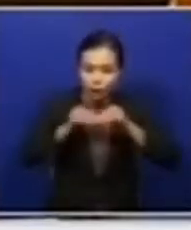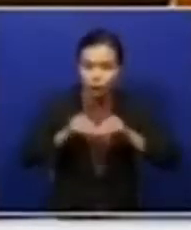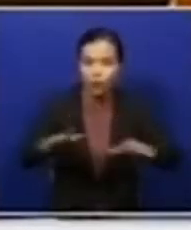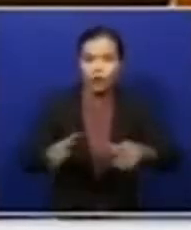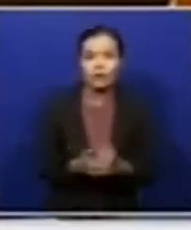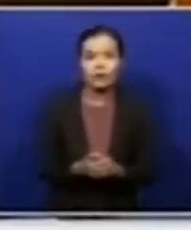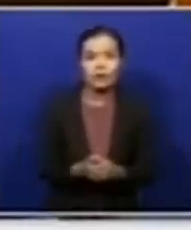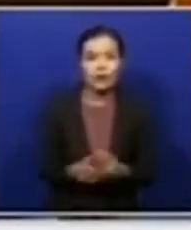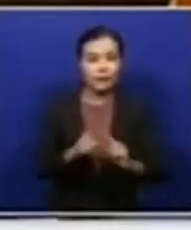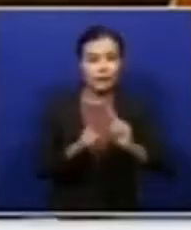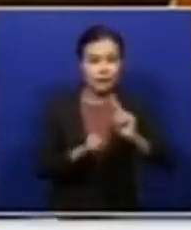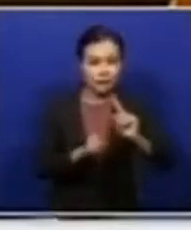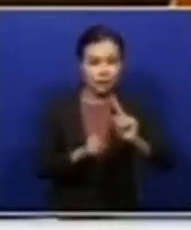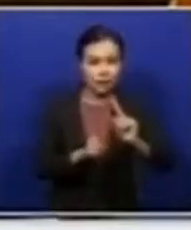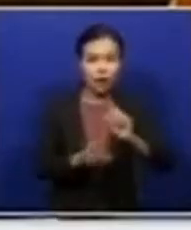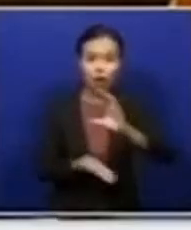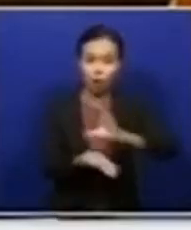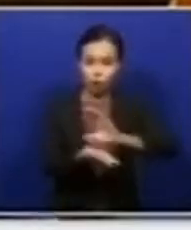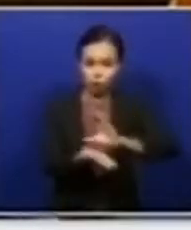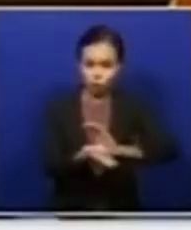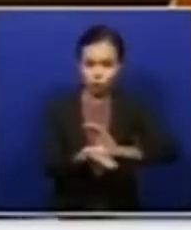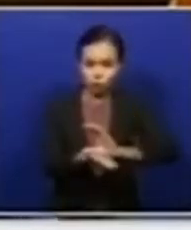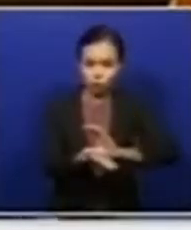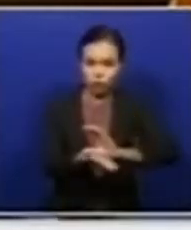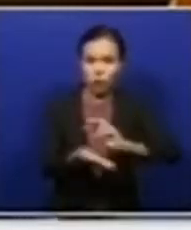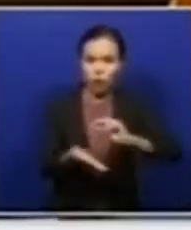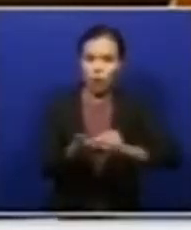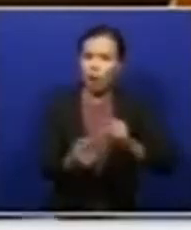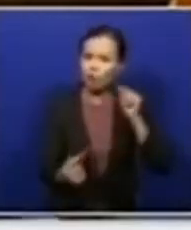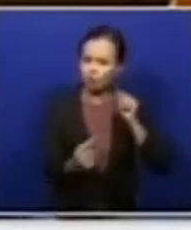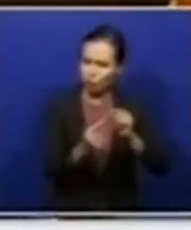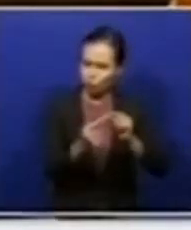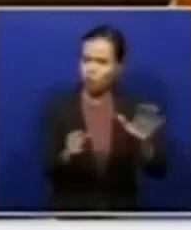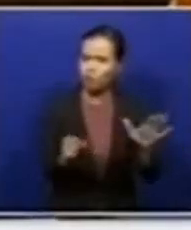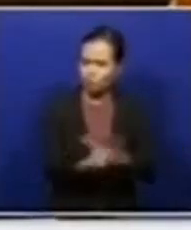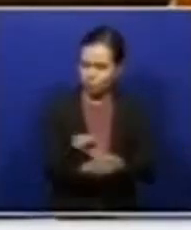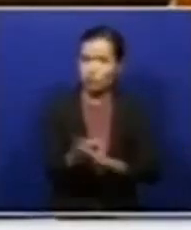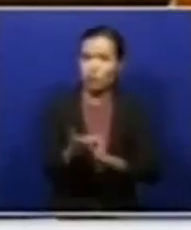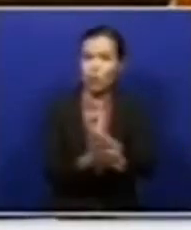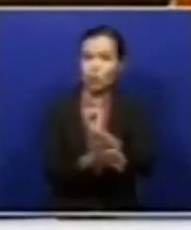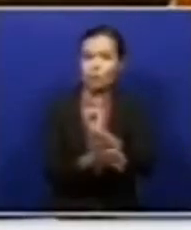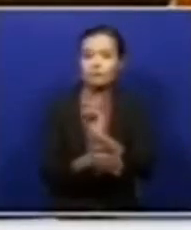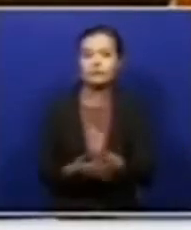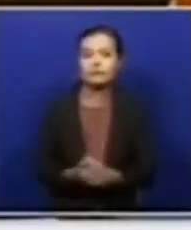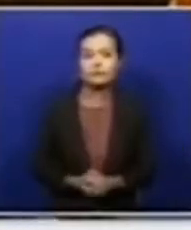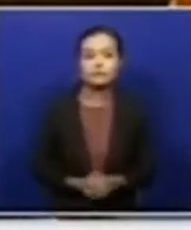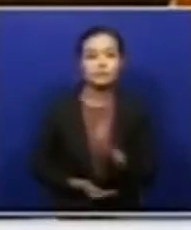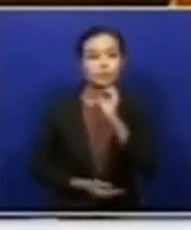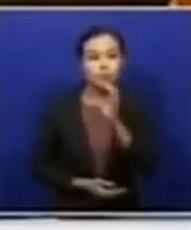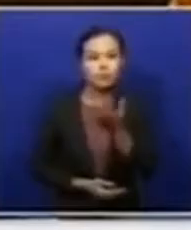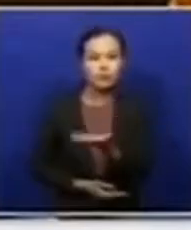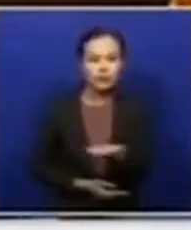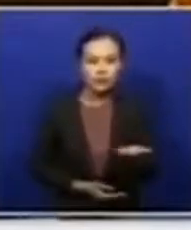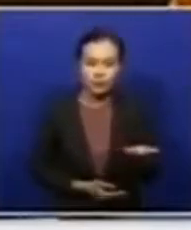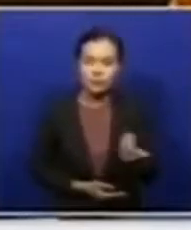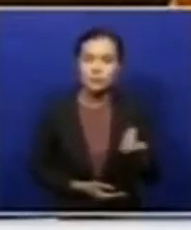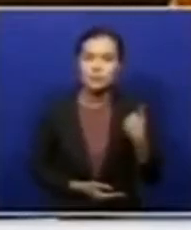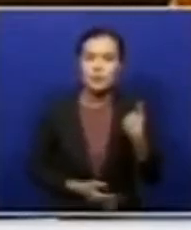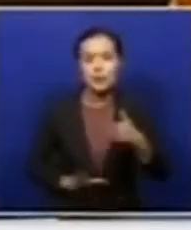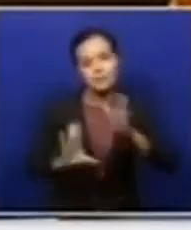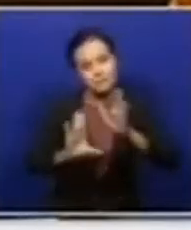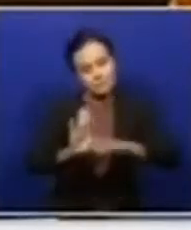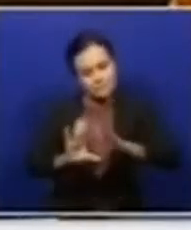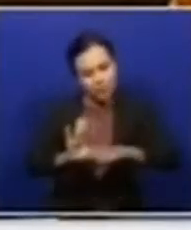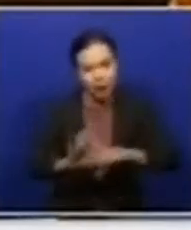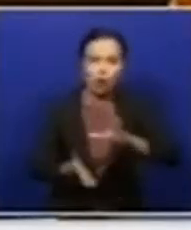รกท่านบอกว่าการใช้กองทุนนี้เนี่ยคือถูกฝาถูกตัวนะครับก็คือบอกว่าเนี่ยมันมีการลงทะเบียนน